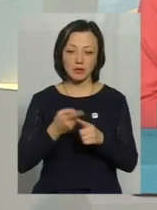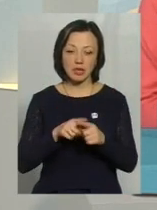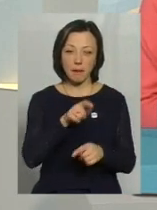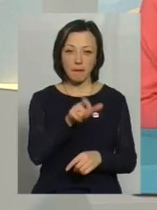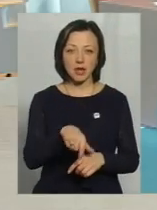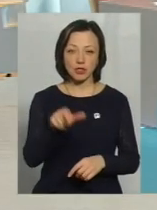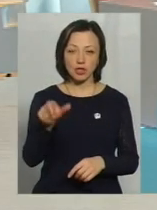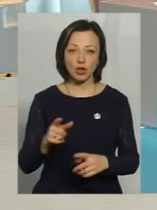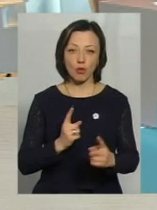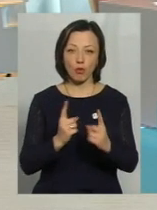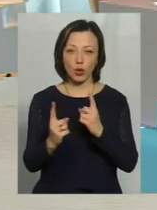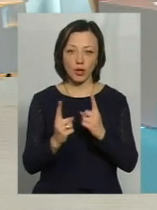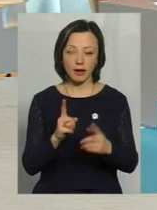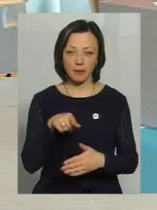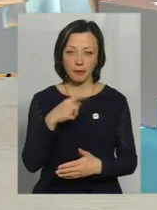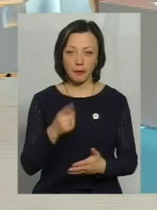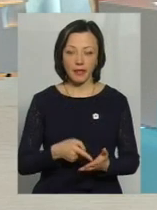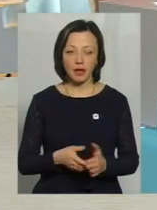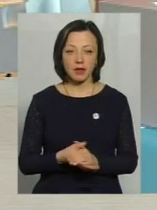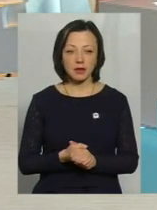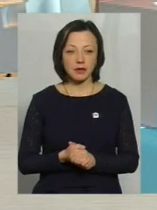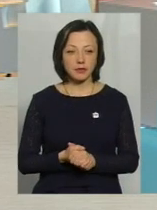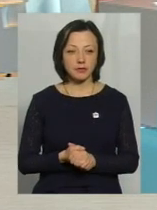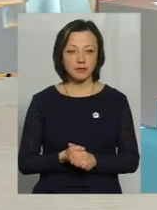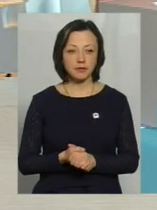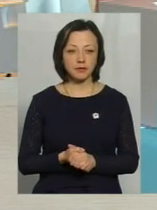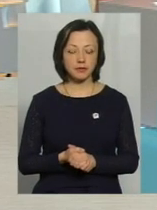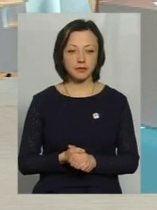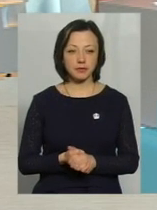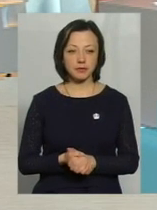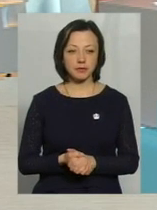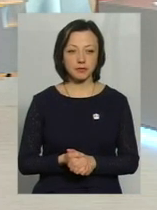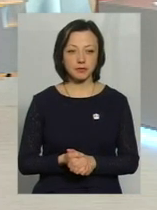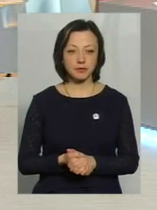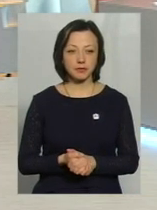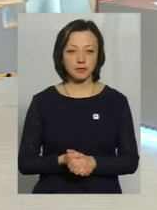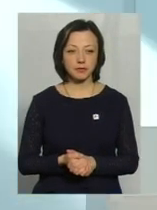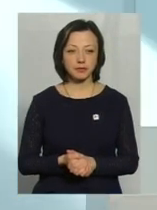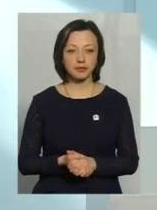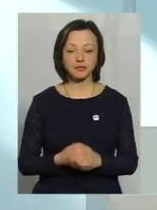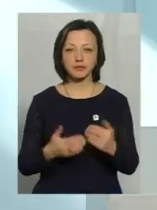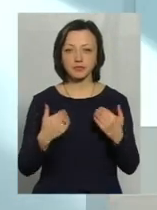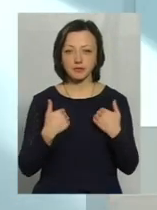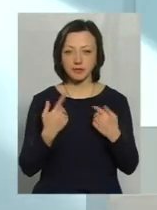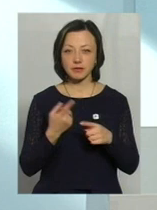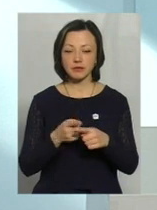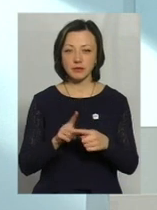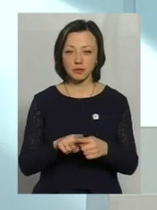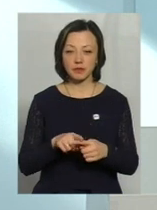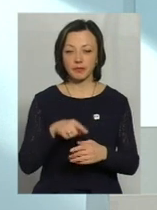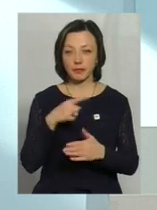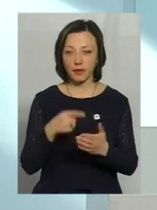пасажиропотік? Я з даного вашого запитання хочу проінформувати,